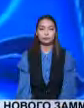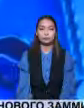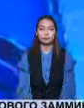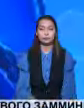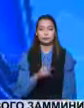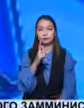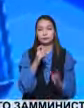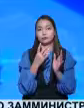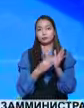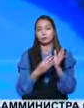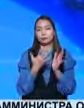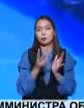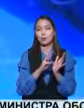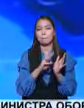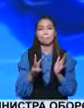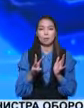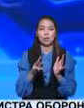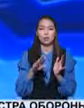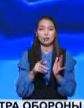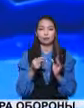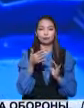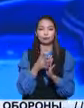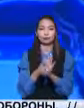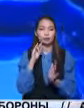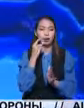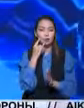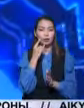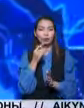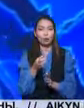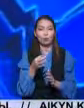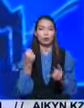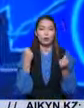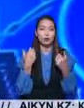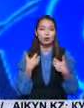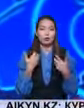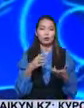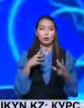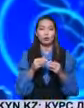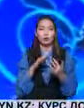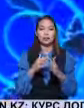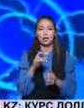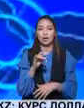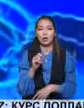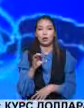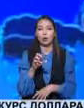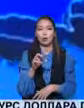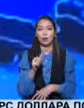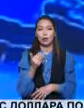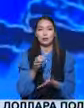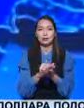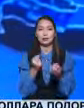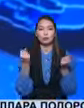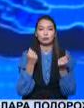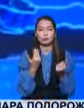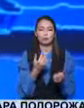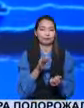В 195 миллионов тенге обошелся бюджет у Павлодарской области физкультурно-оздоровительный комплекс в селе Караоба. Но вот для занятий спортом он